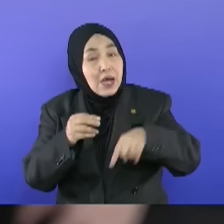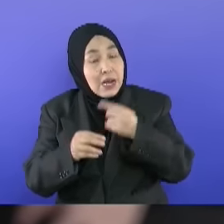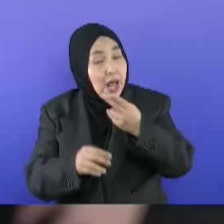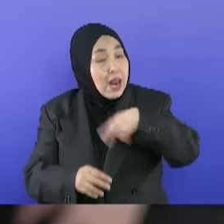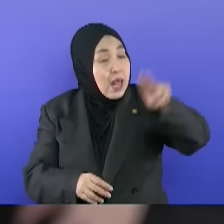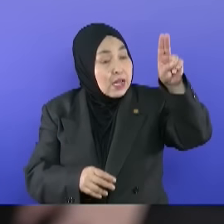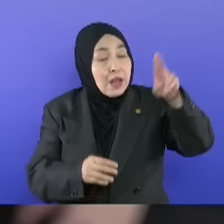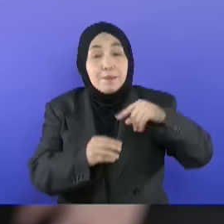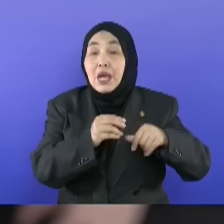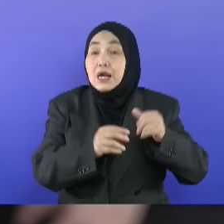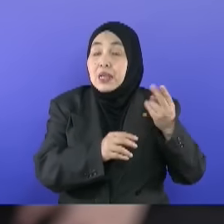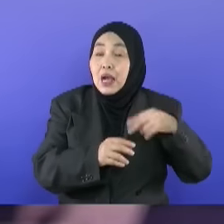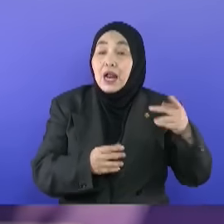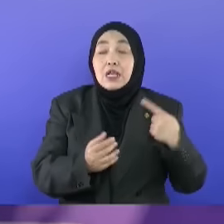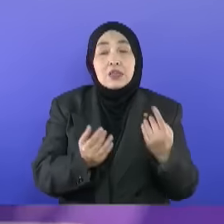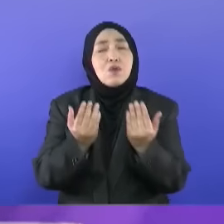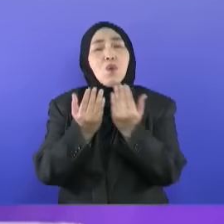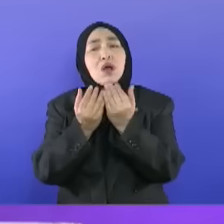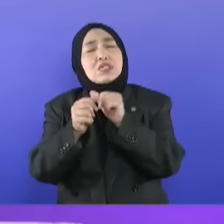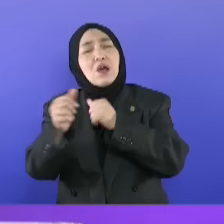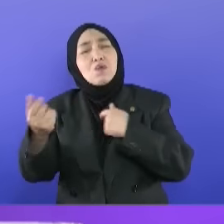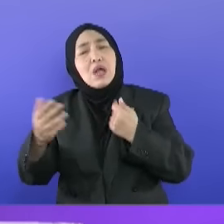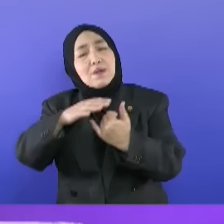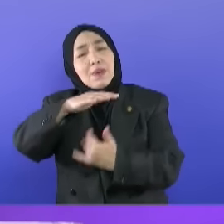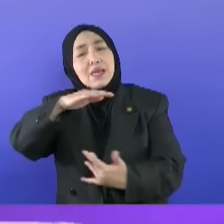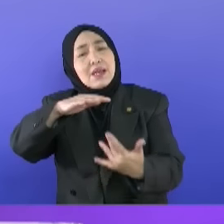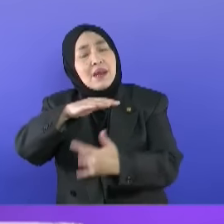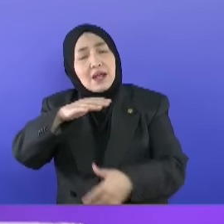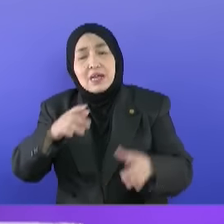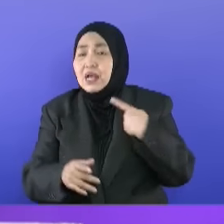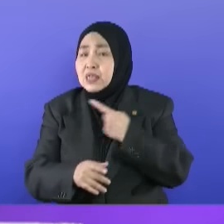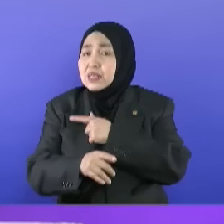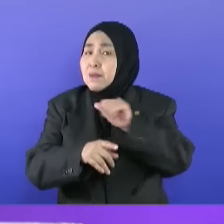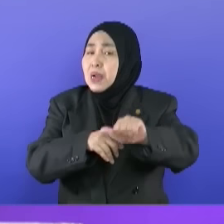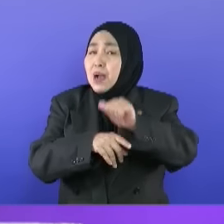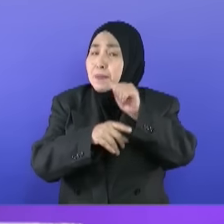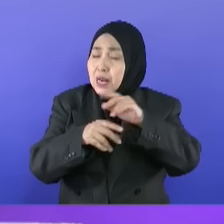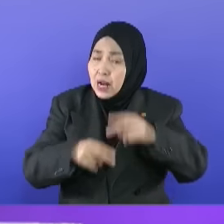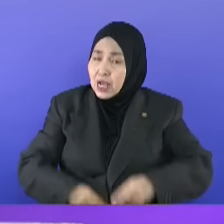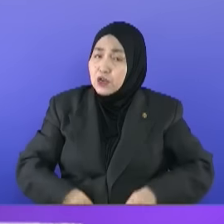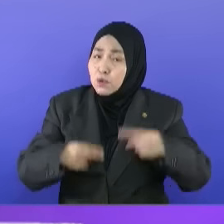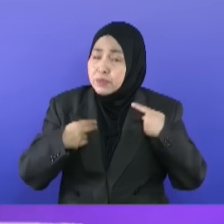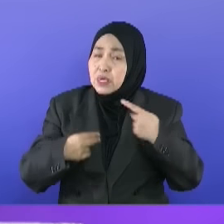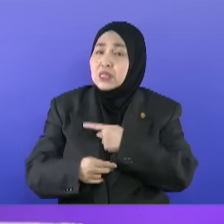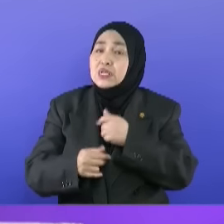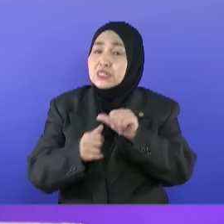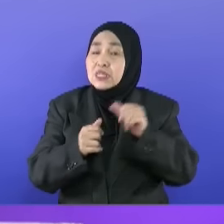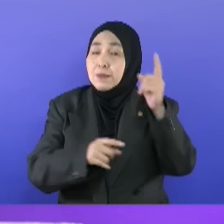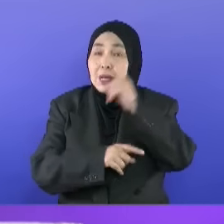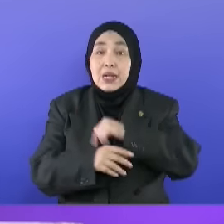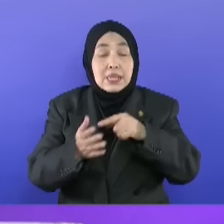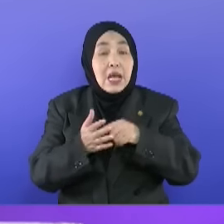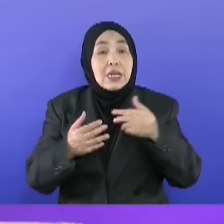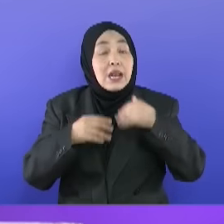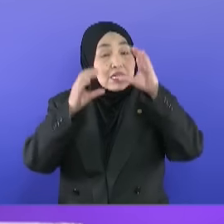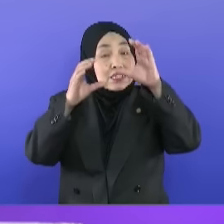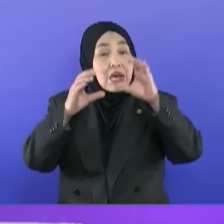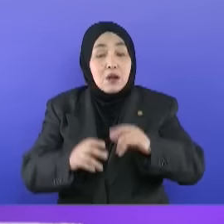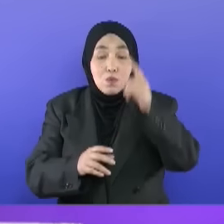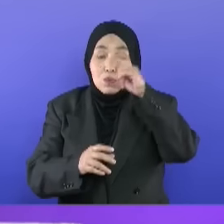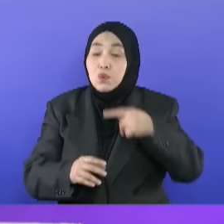perkara yang halal. Kita berdoa jauh daripada neraka dan kita mengamalkan dalam kehidupan kita seharian. Ini adalah cara